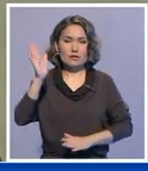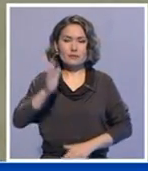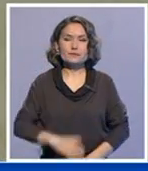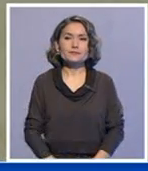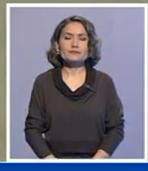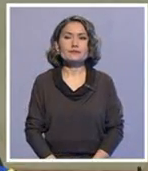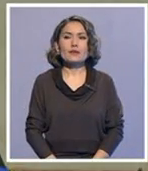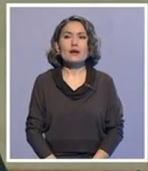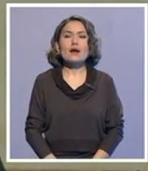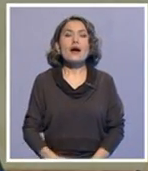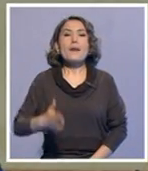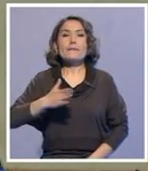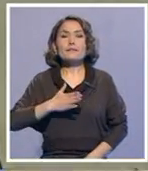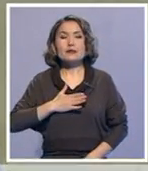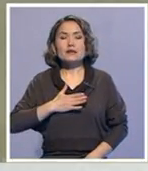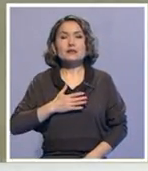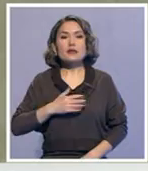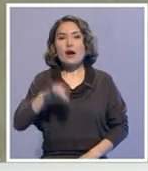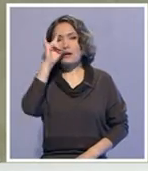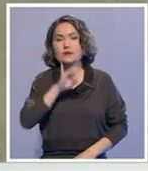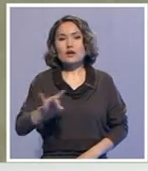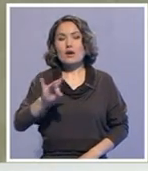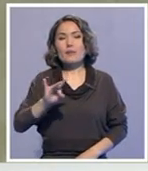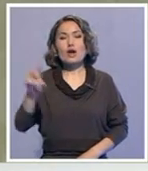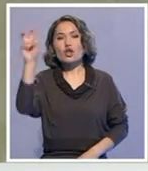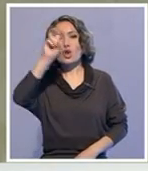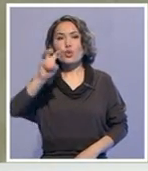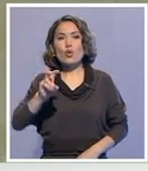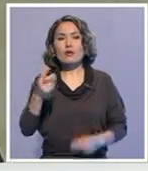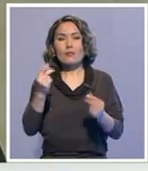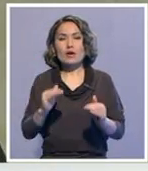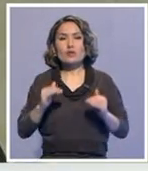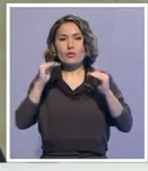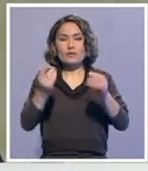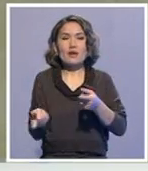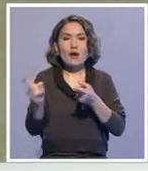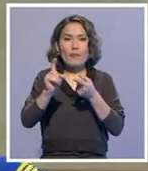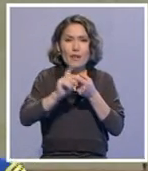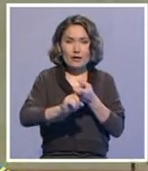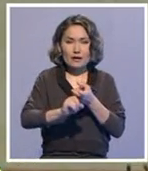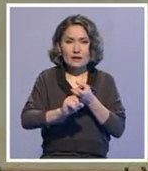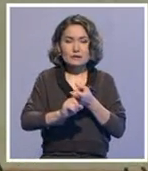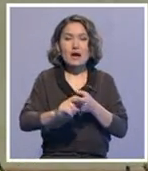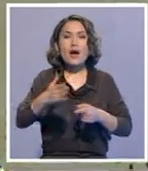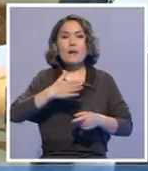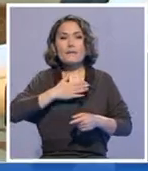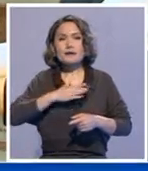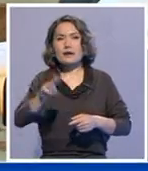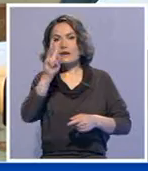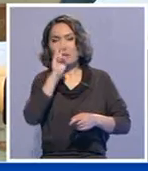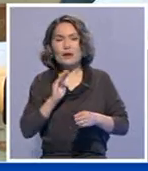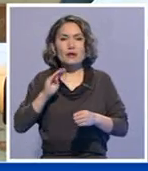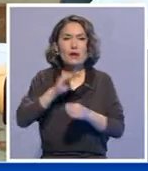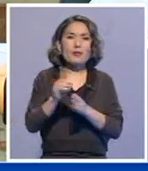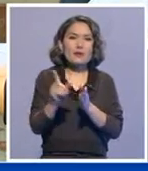енді 20% өзгергеннен кейін, бірақ енді бәр баға 20% өзгереді деп ондай алдымызда болған ойымызда жоқ, мақсаттарымызда жоқ. Осы